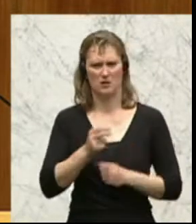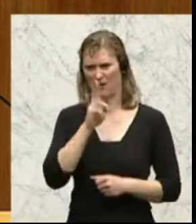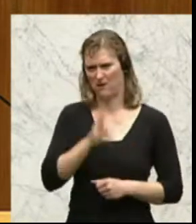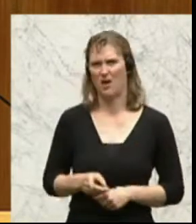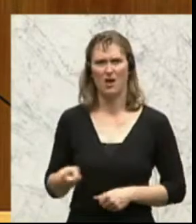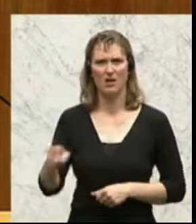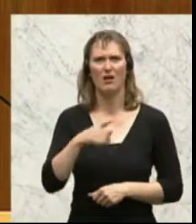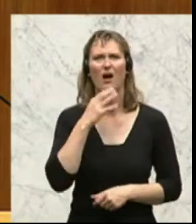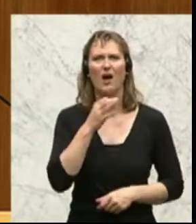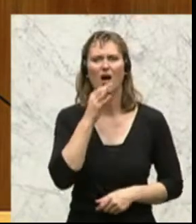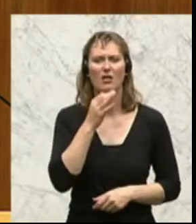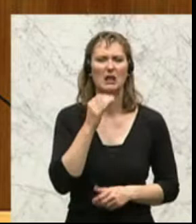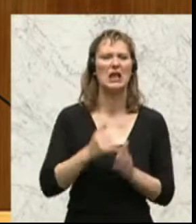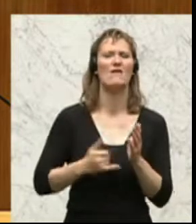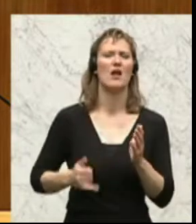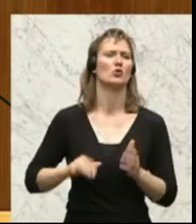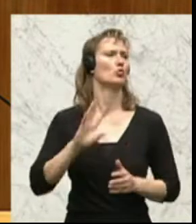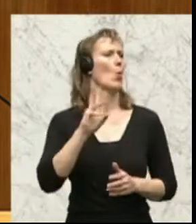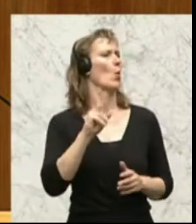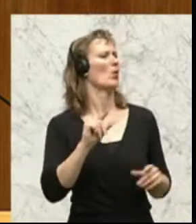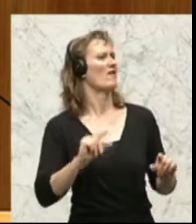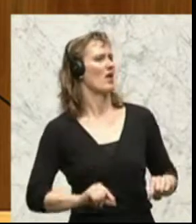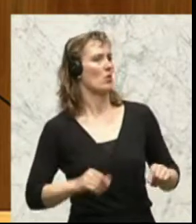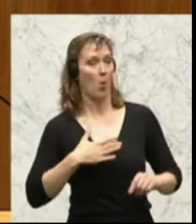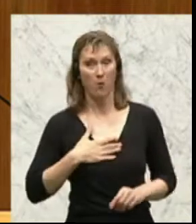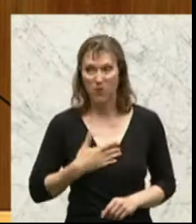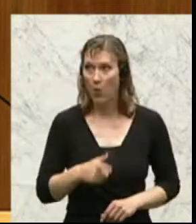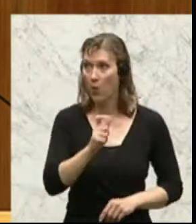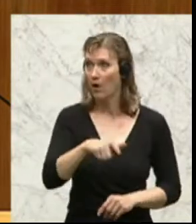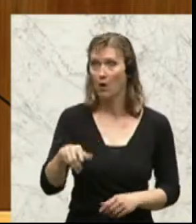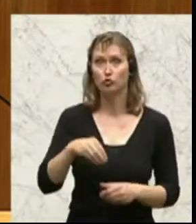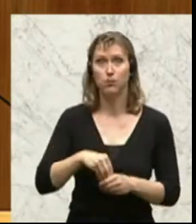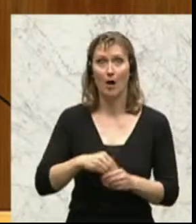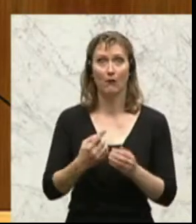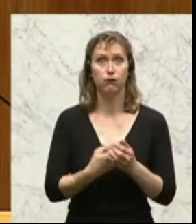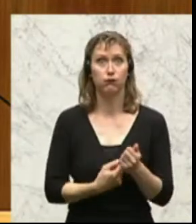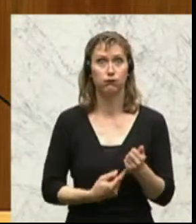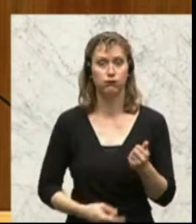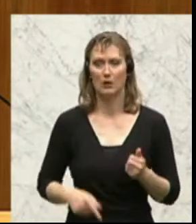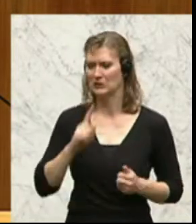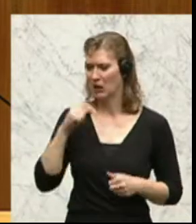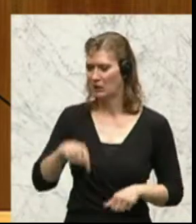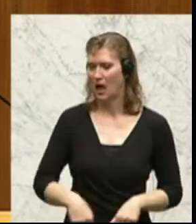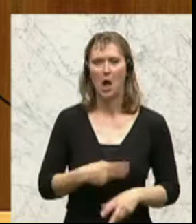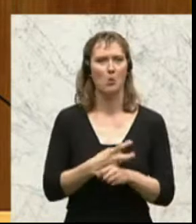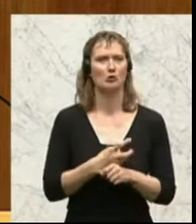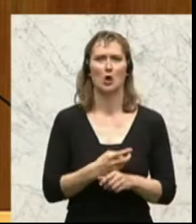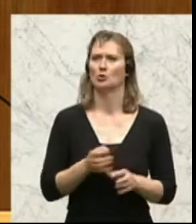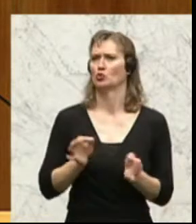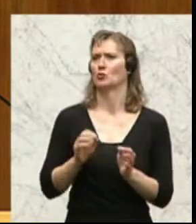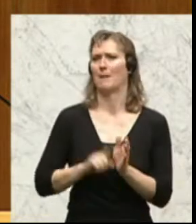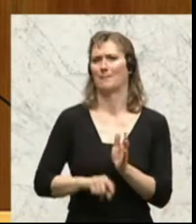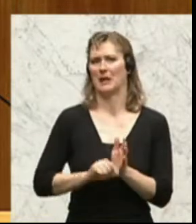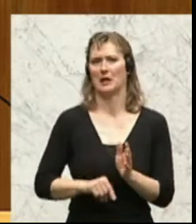so schön niedrig ist, während die Sparer ihr Geld verlieren, ist auch die Behauptung, Österreich sei so günstig refinanziert, weil durch die tolle